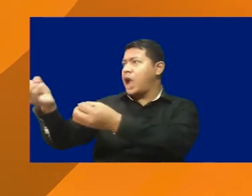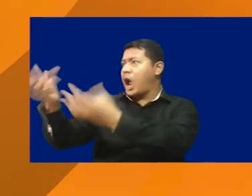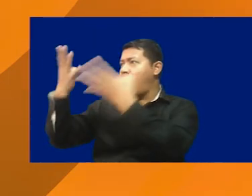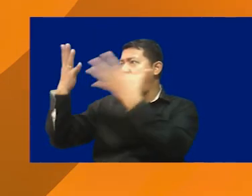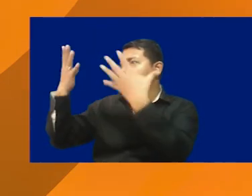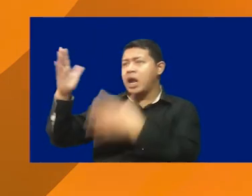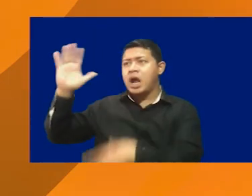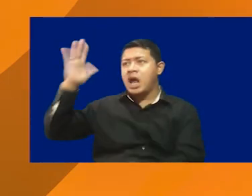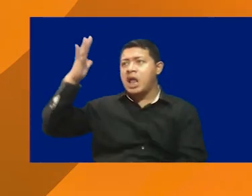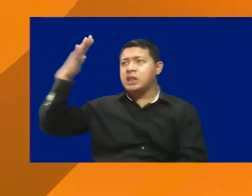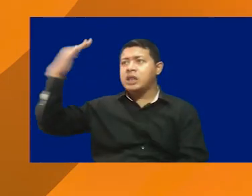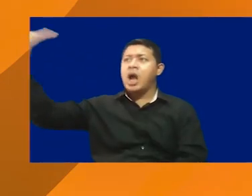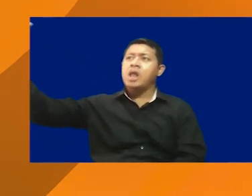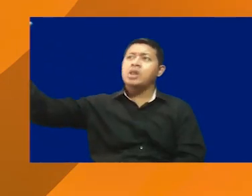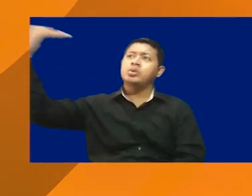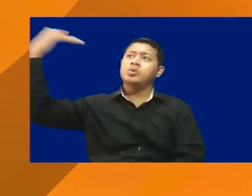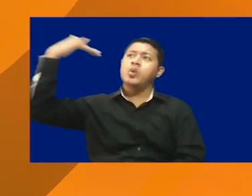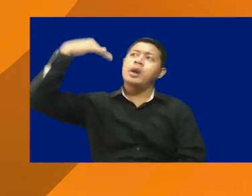dan